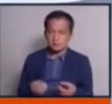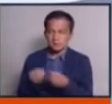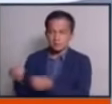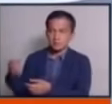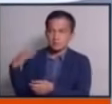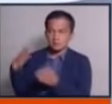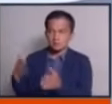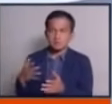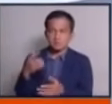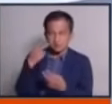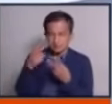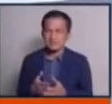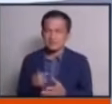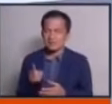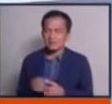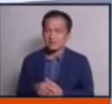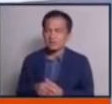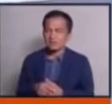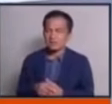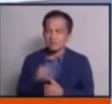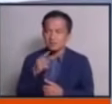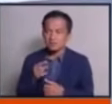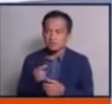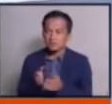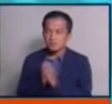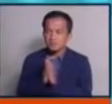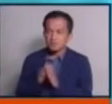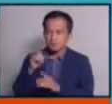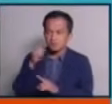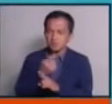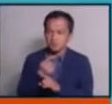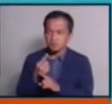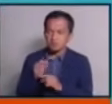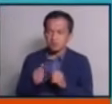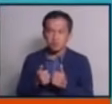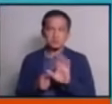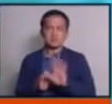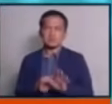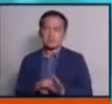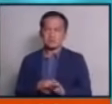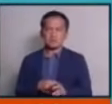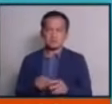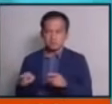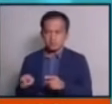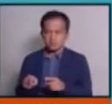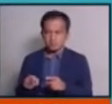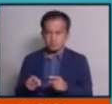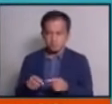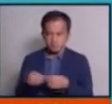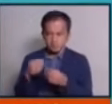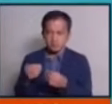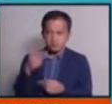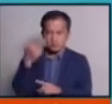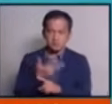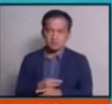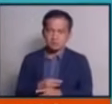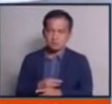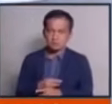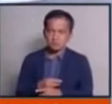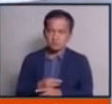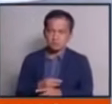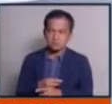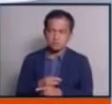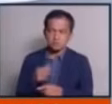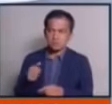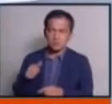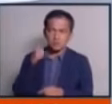chairman. Tingnan natin kung ano gagawin ni chairman. Kung humingi ng isang buwan po, paano yun? Hindi na. Ito na, may binigyan na silang tatlong buwan eh. Opo,